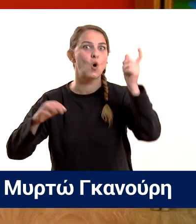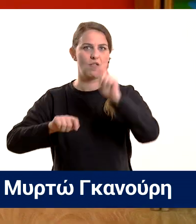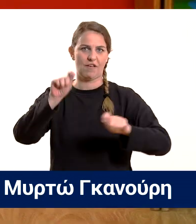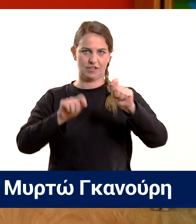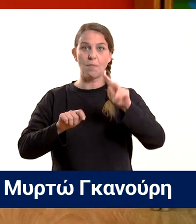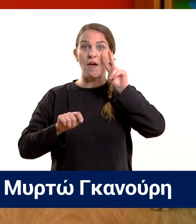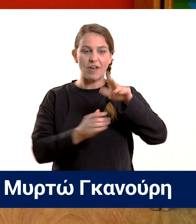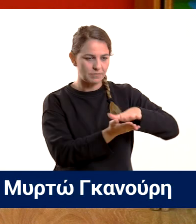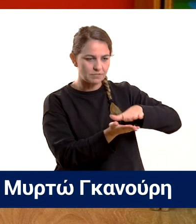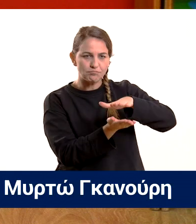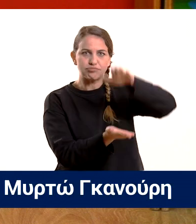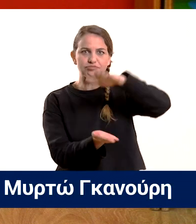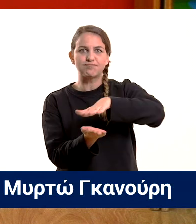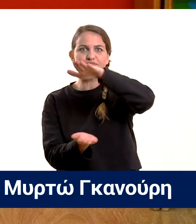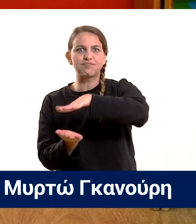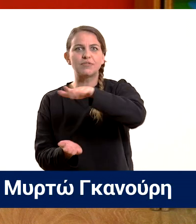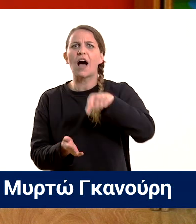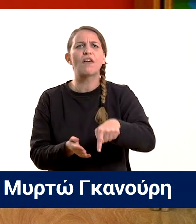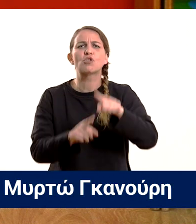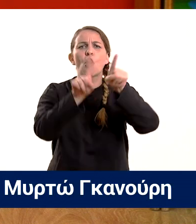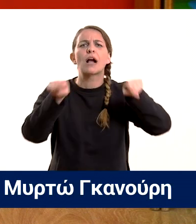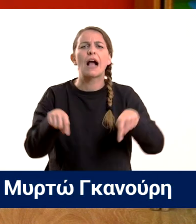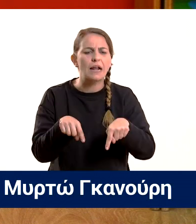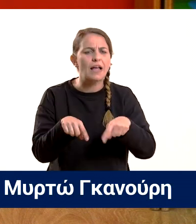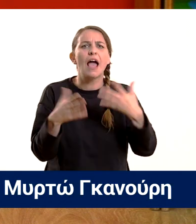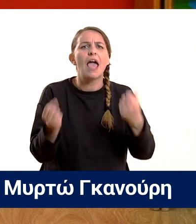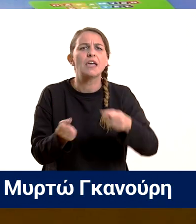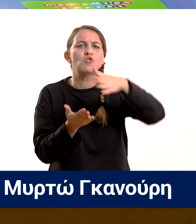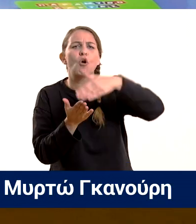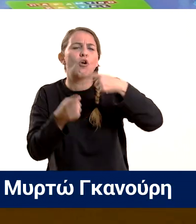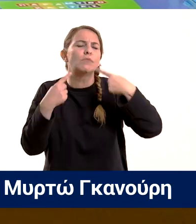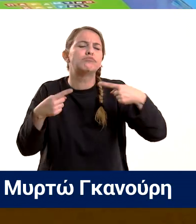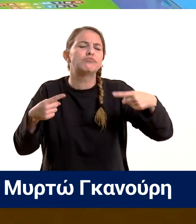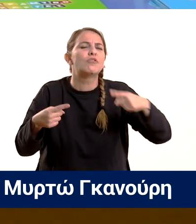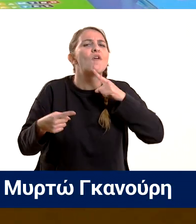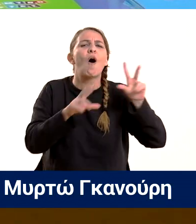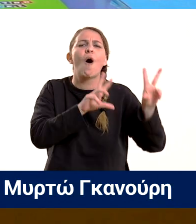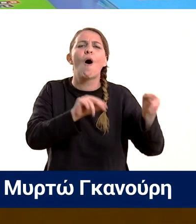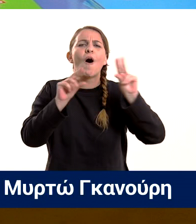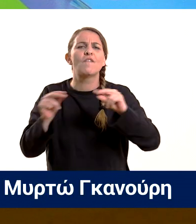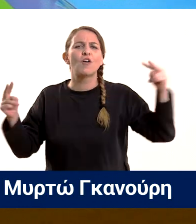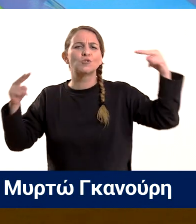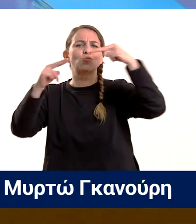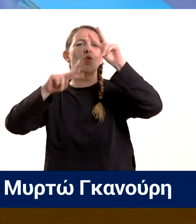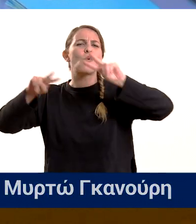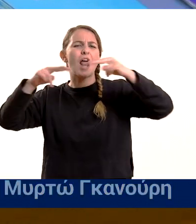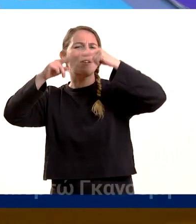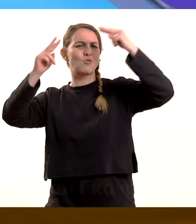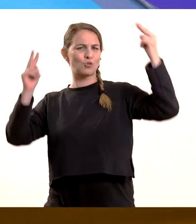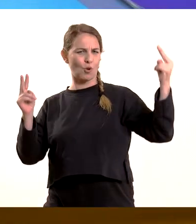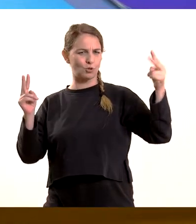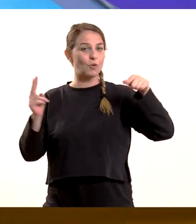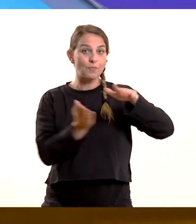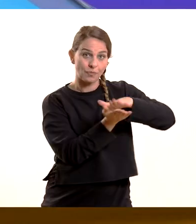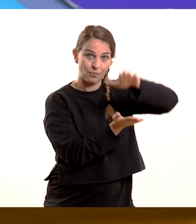είναι οι παραμυθοκάρτες. Όπως βλέπετε, έχουν πάνω τα χρώματα του ουράνιου τόξου. Στις κόκκινες κάρτες βρίσκεται ο ήρωας